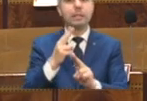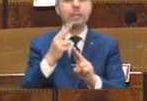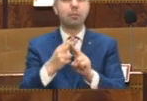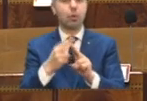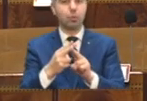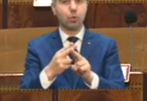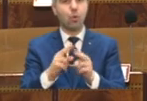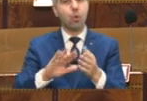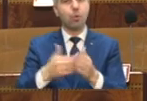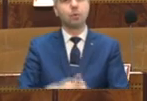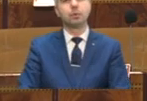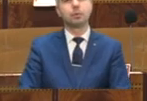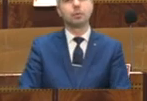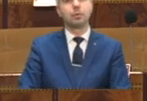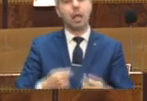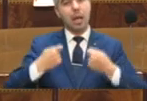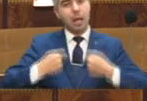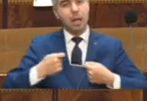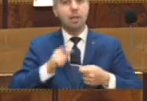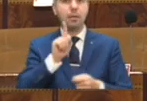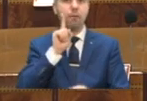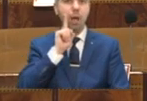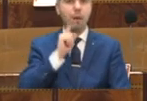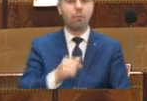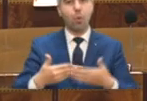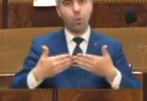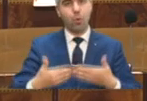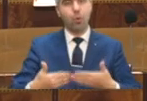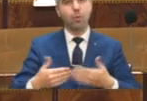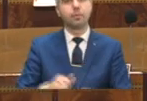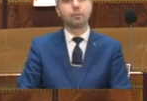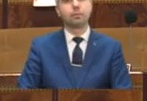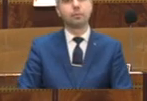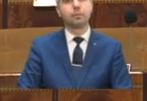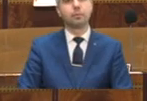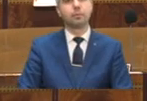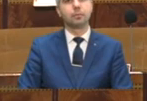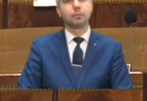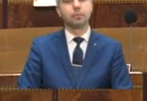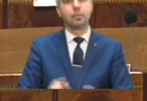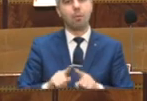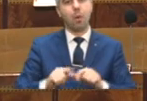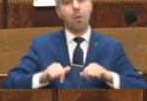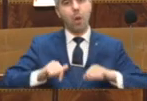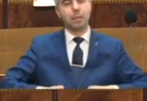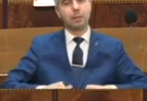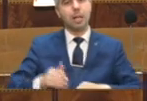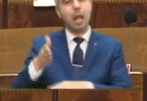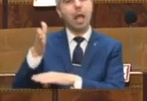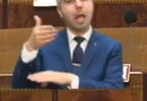ناحية الاعتبارية. السيدة الرئيسة كان عندنا اليوم لقاء مع السيد وزير